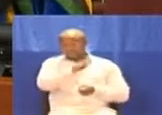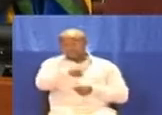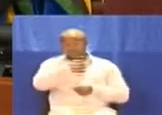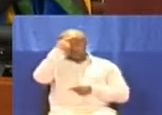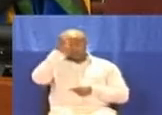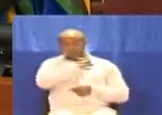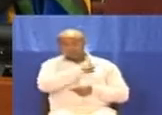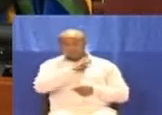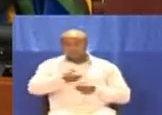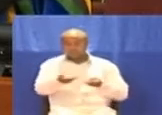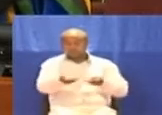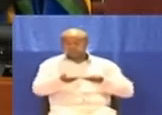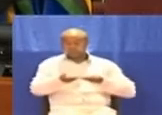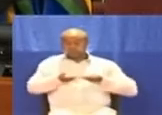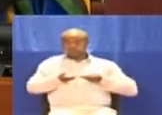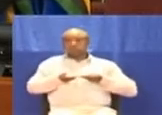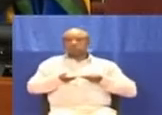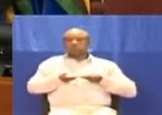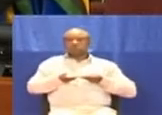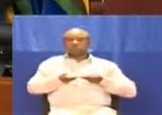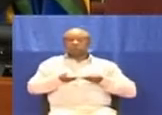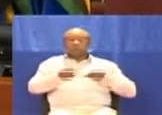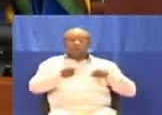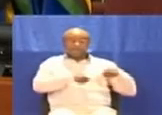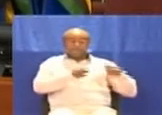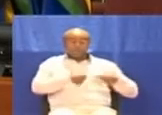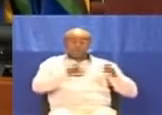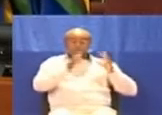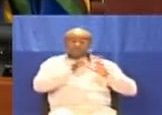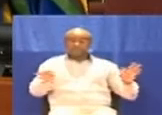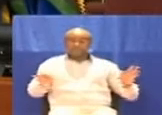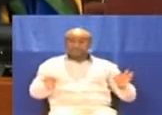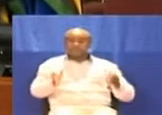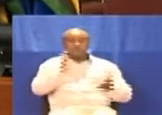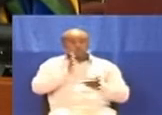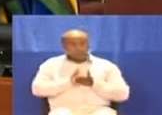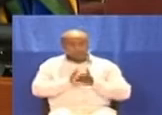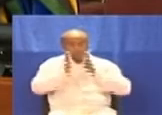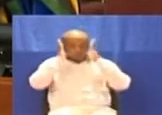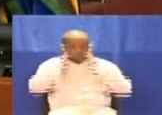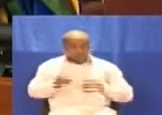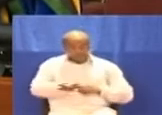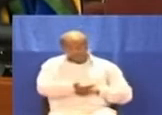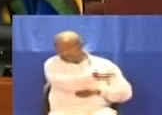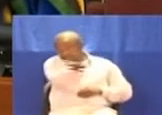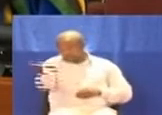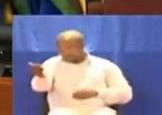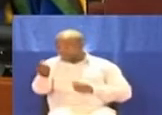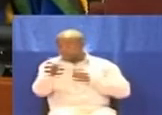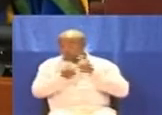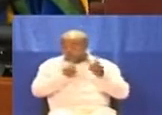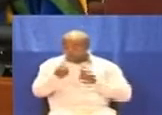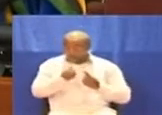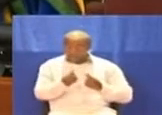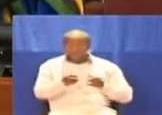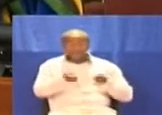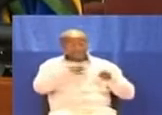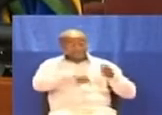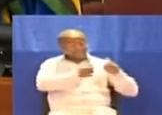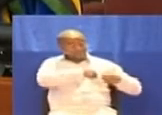miwili. Kwa kweli wabunge hao wamejadili kwa mioyo yao, walioyasema ni yao kabisa,